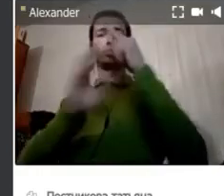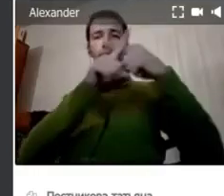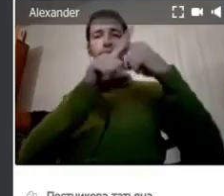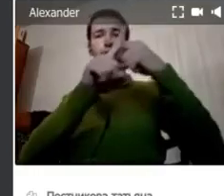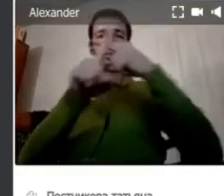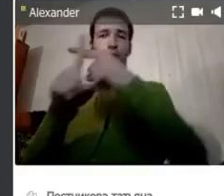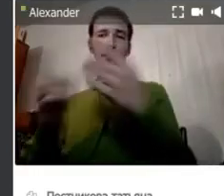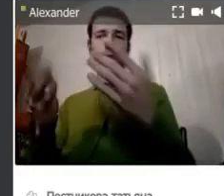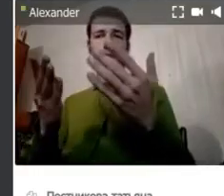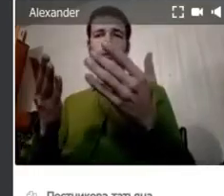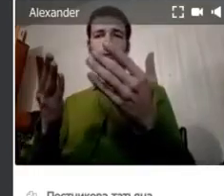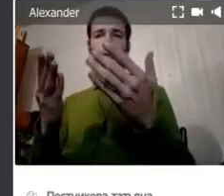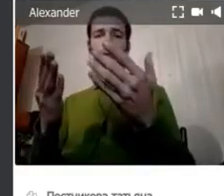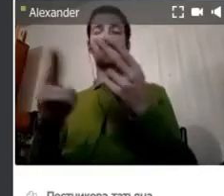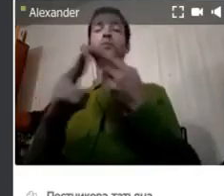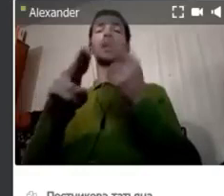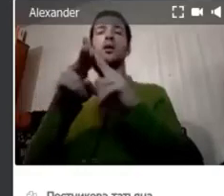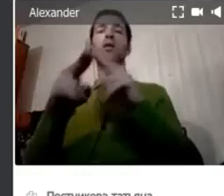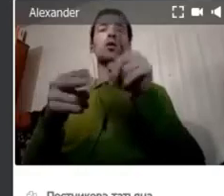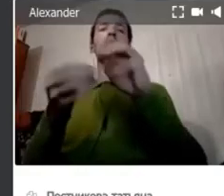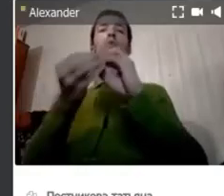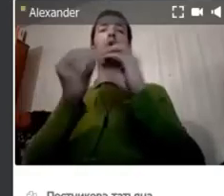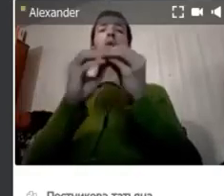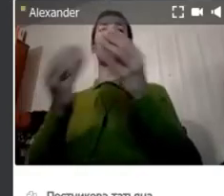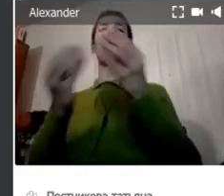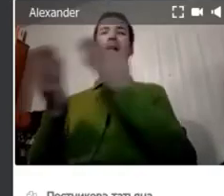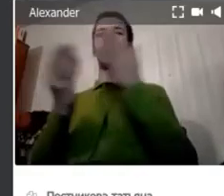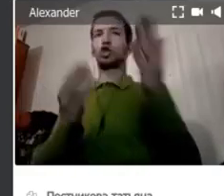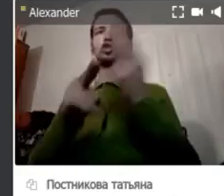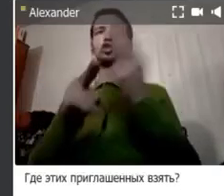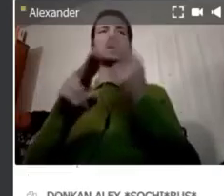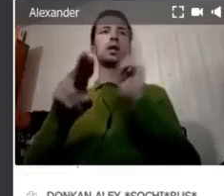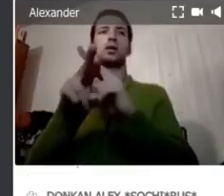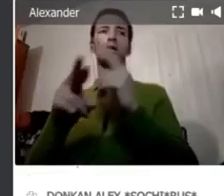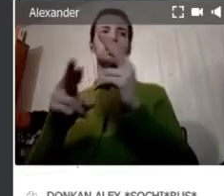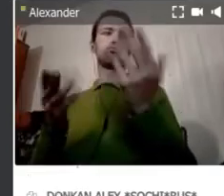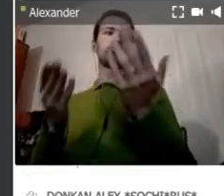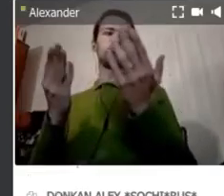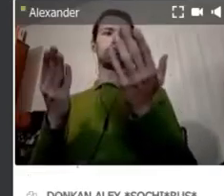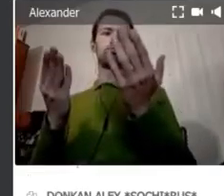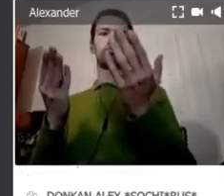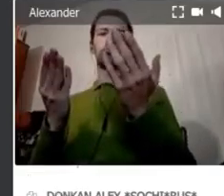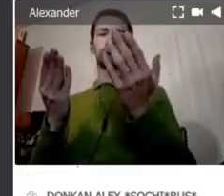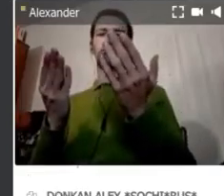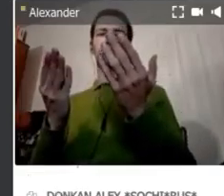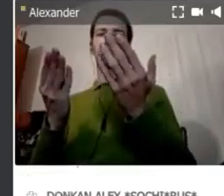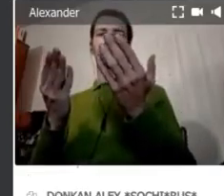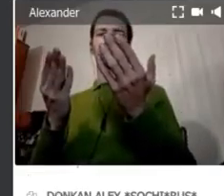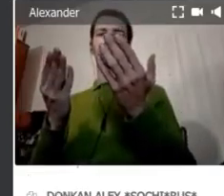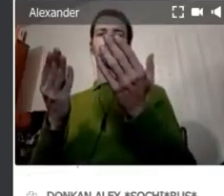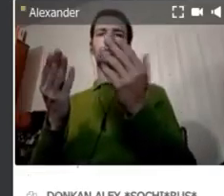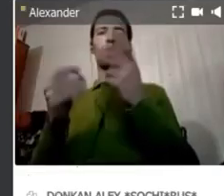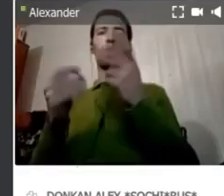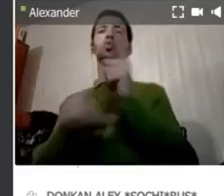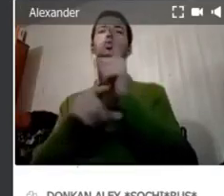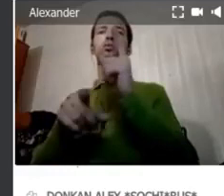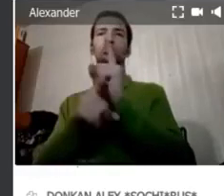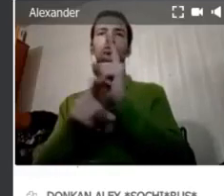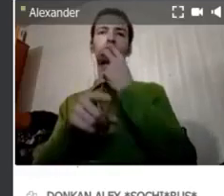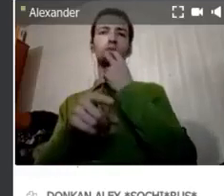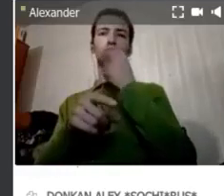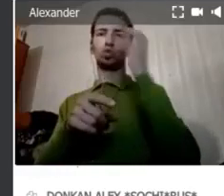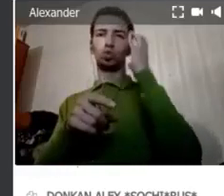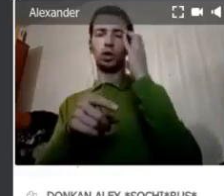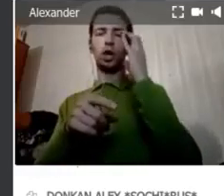понимаете, в чем дело? То есть я записал уже огромное количество видеороликов, да, то есть есть полностью система.